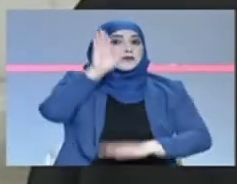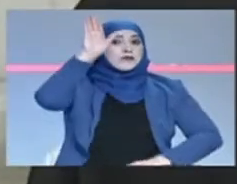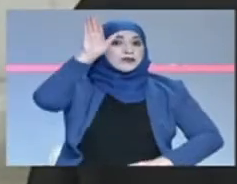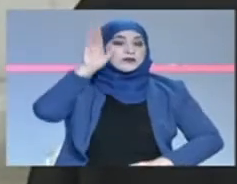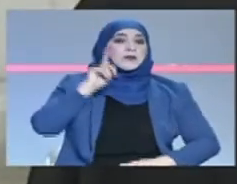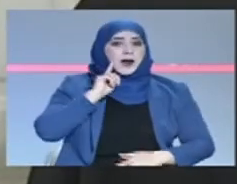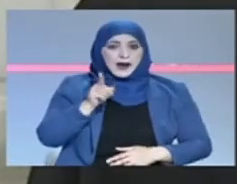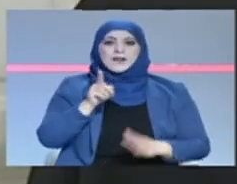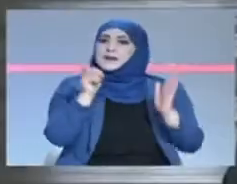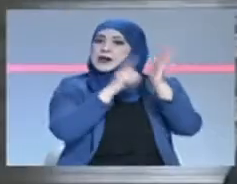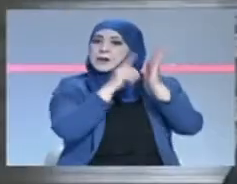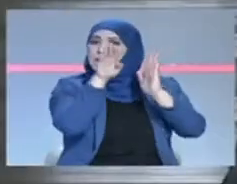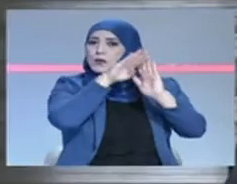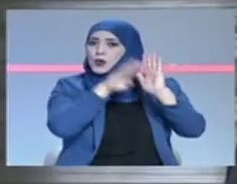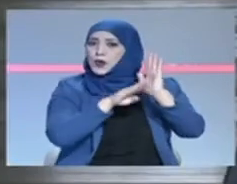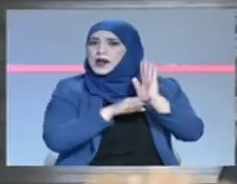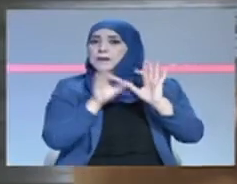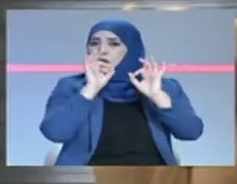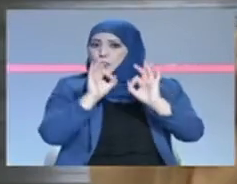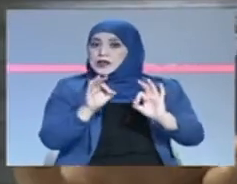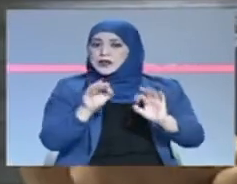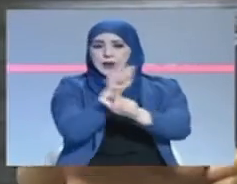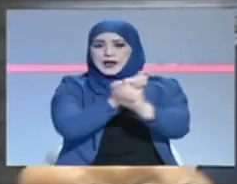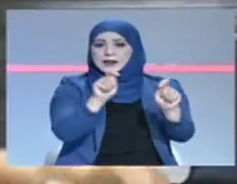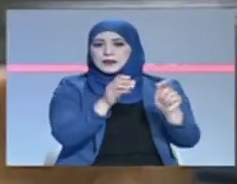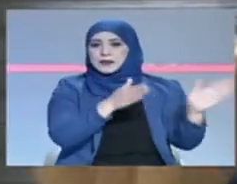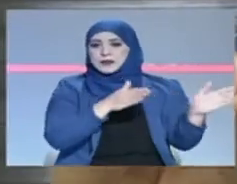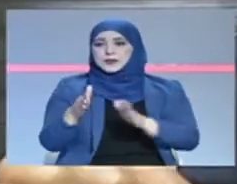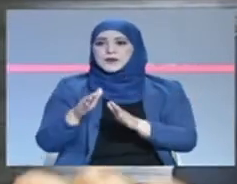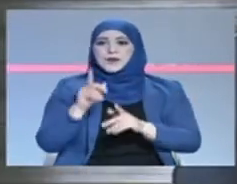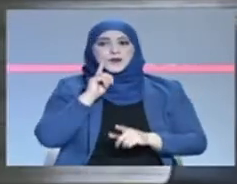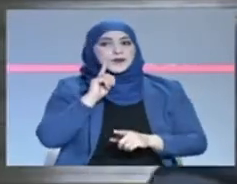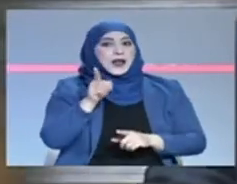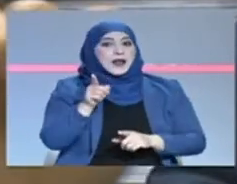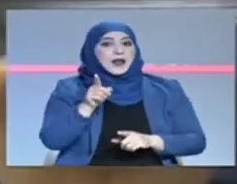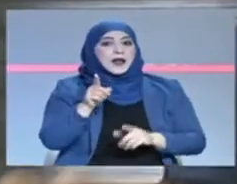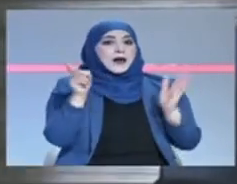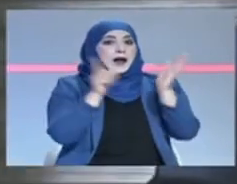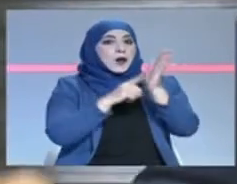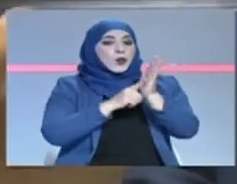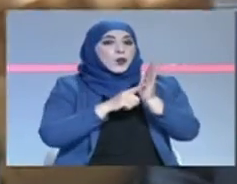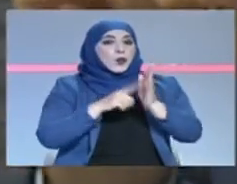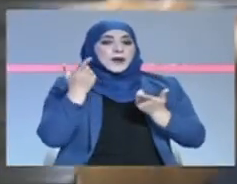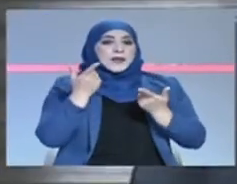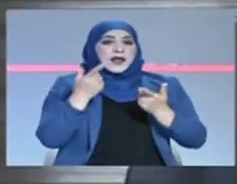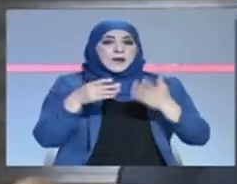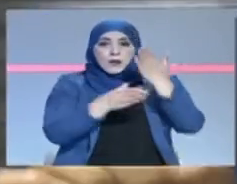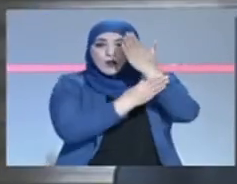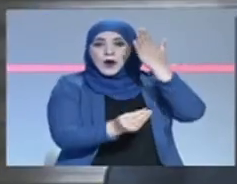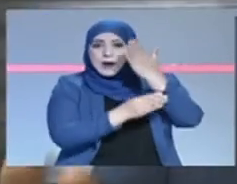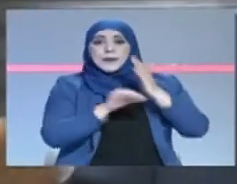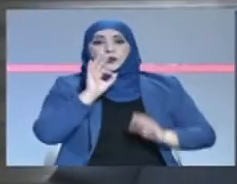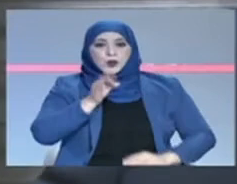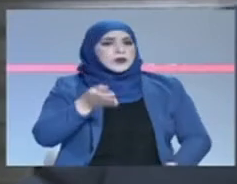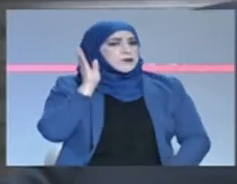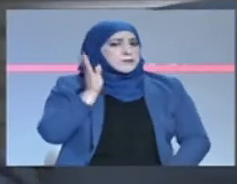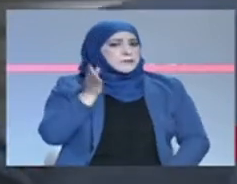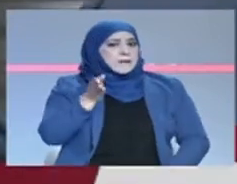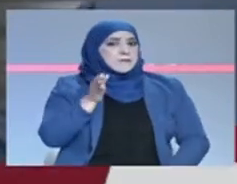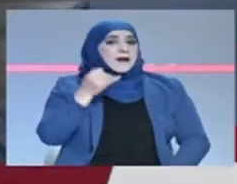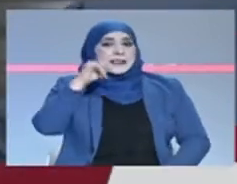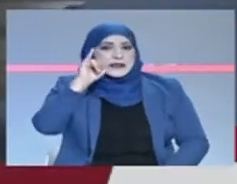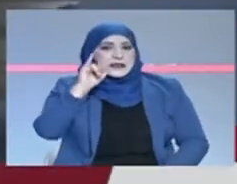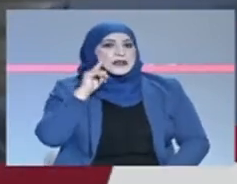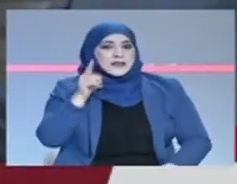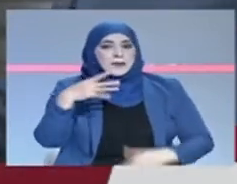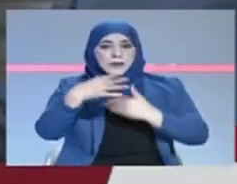عنا ضوابط تحكمنا. مرسوم للمحامات يعاقب التصرفات اللي نجم يأتيها محامي خارج